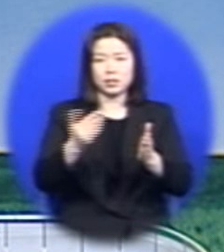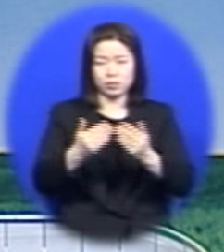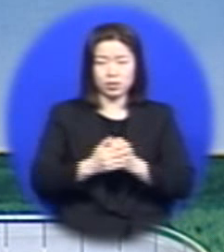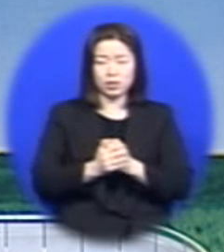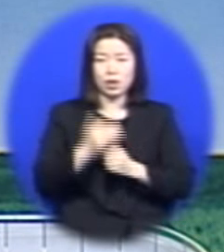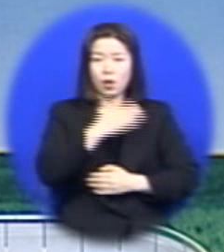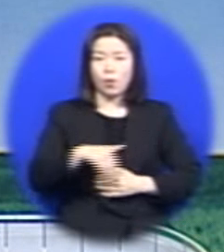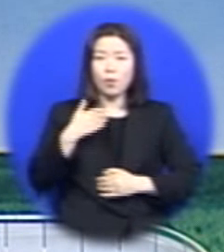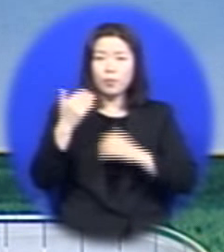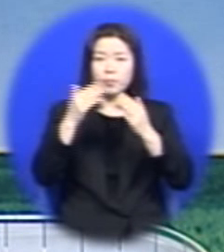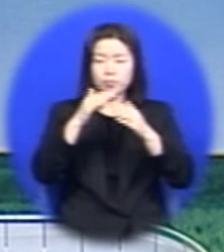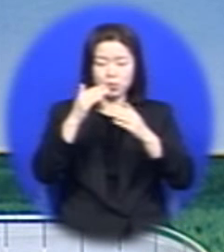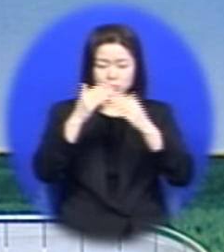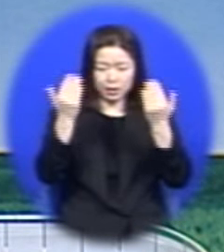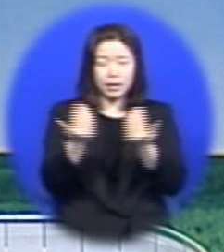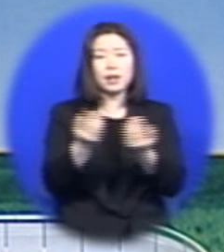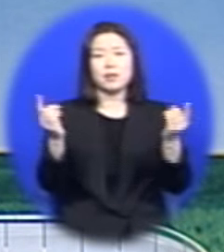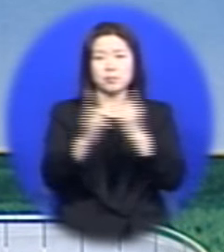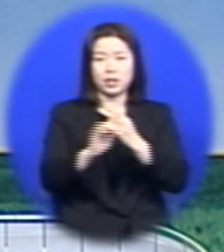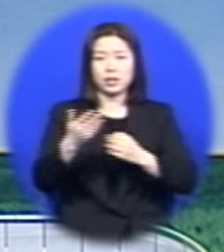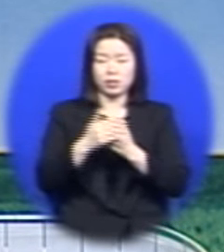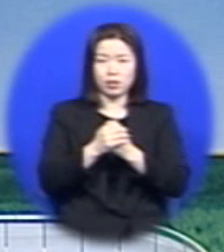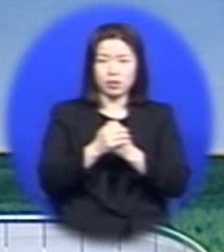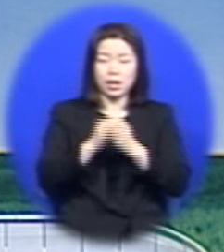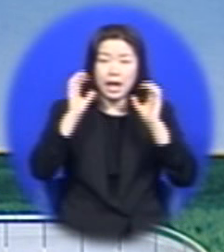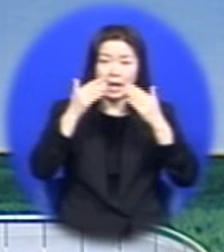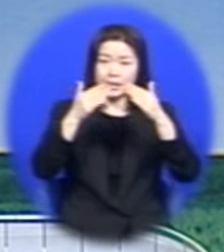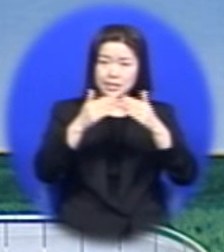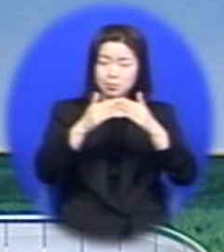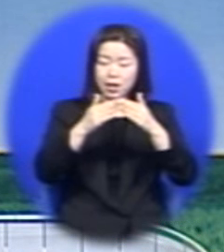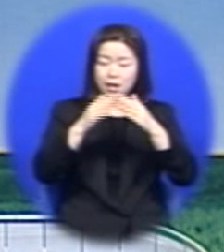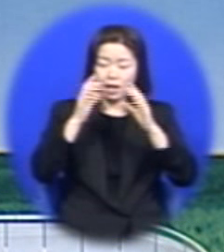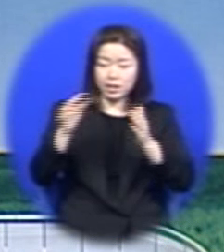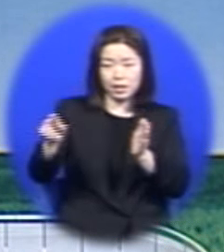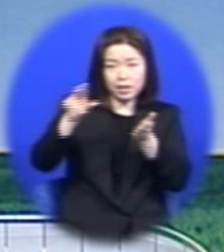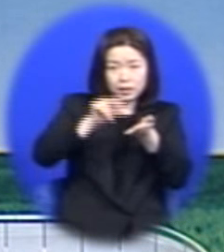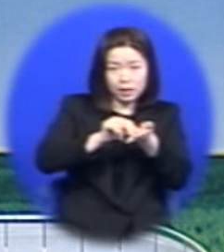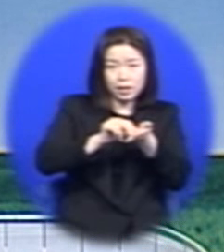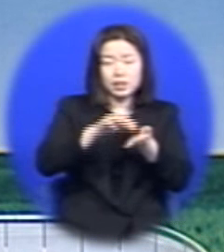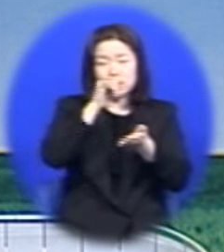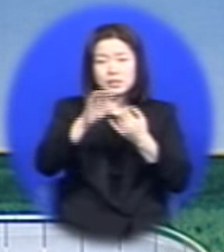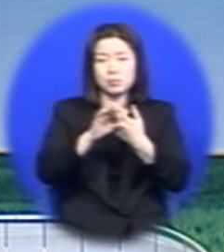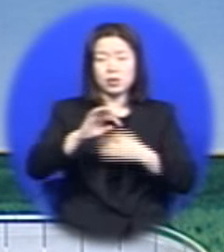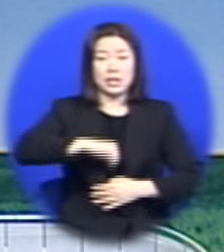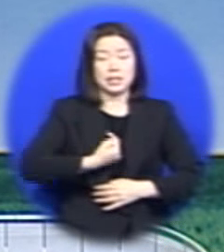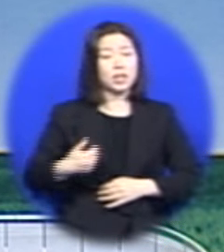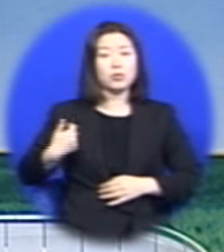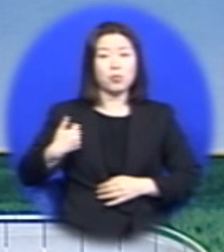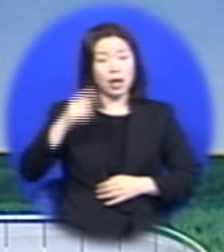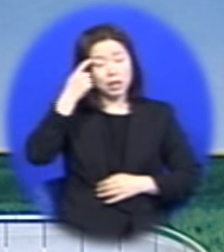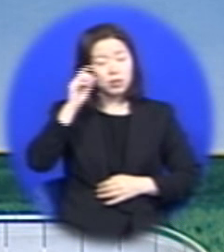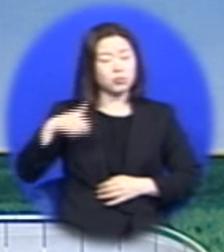거예요. 온몸이 변화되는 거예요. 자궁에 태아가 착상되는 순간, 바로 그 순간. 본인도 몰라요. 그걸 의식할 수도